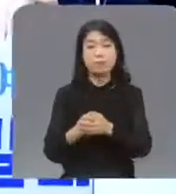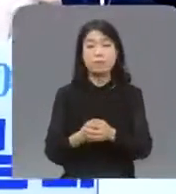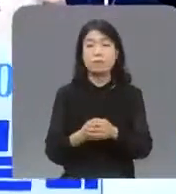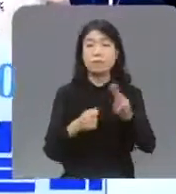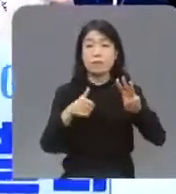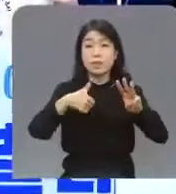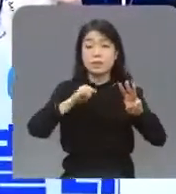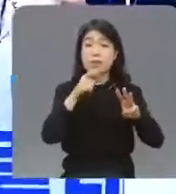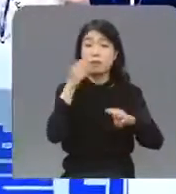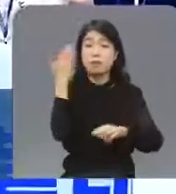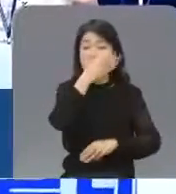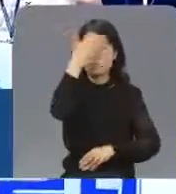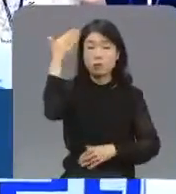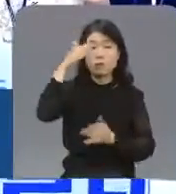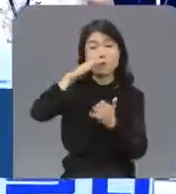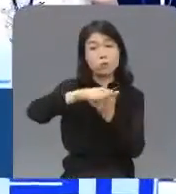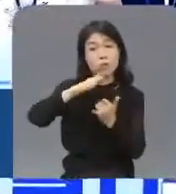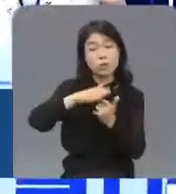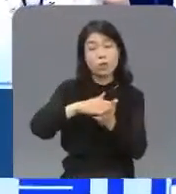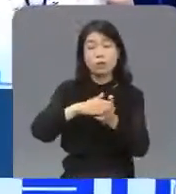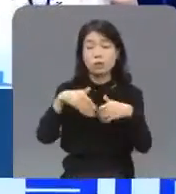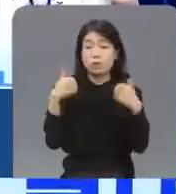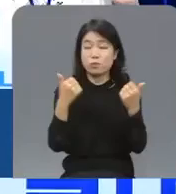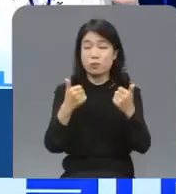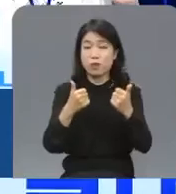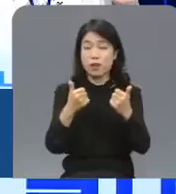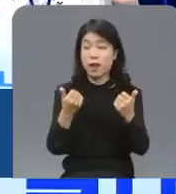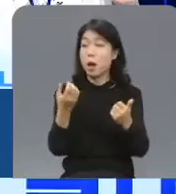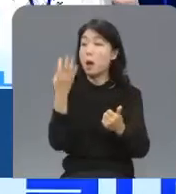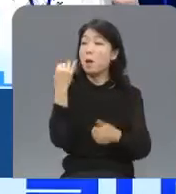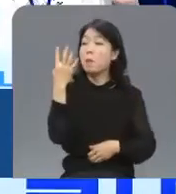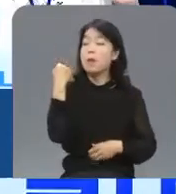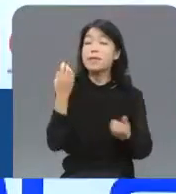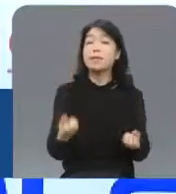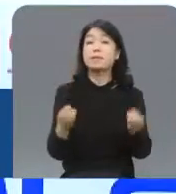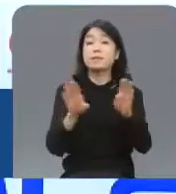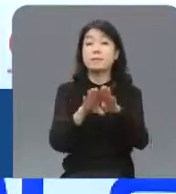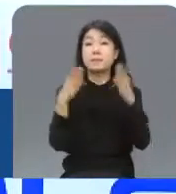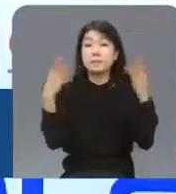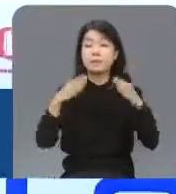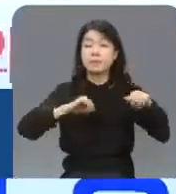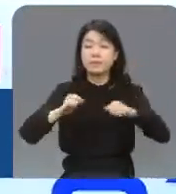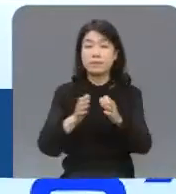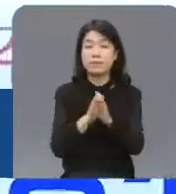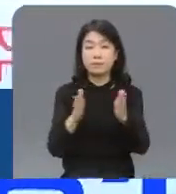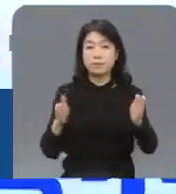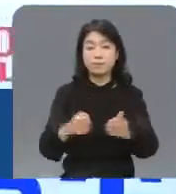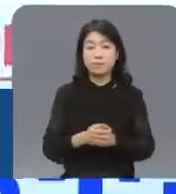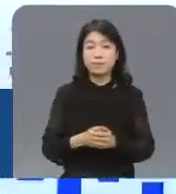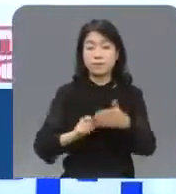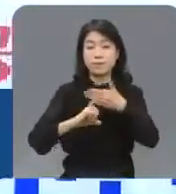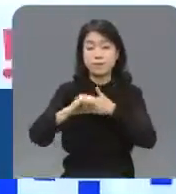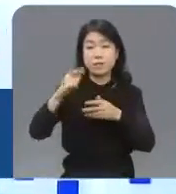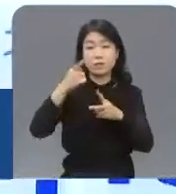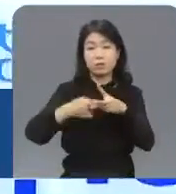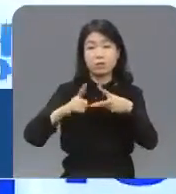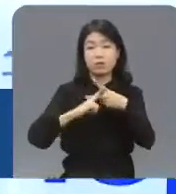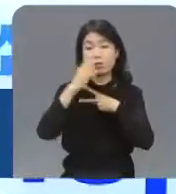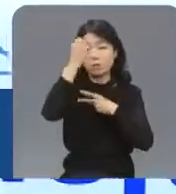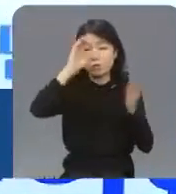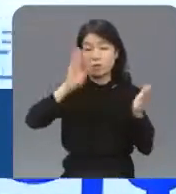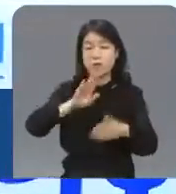제3기 여수시 청소년의회가 최근 발대식을 갖고 본격적인 의정활동을 시작했습니다. 지역